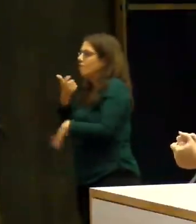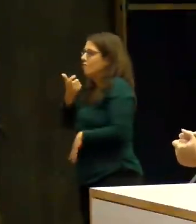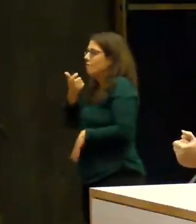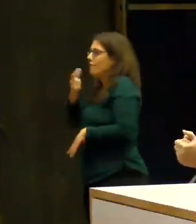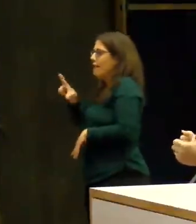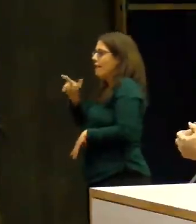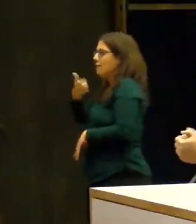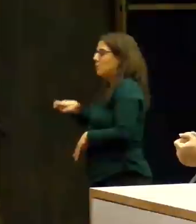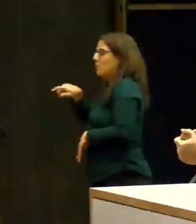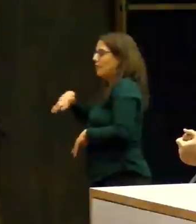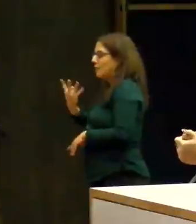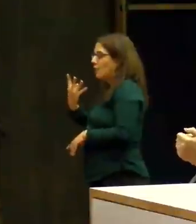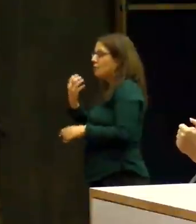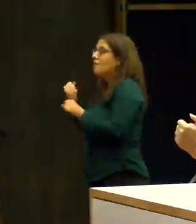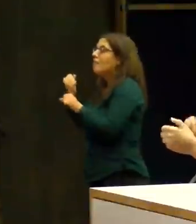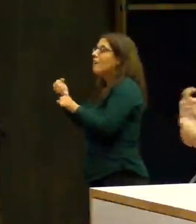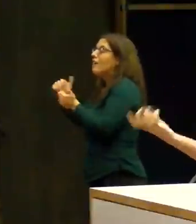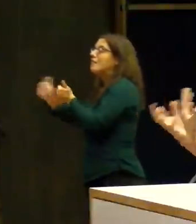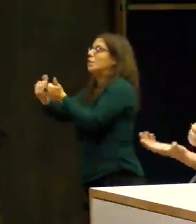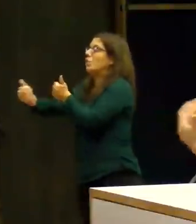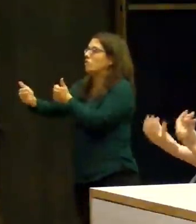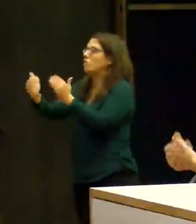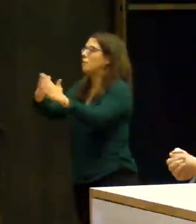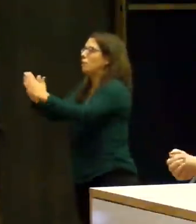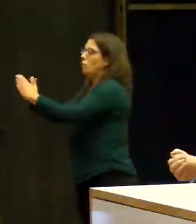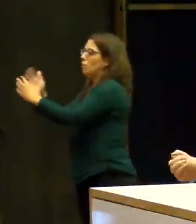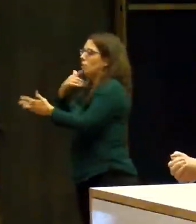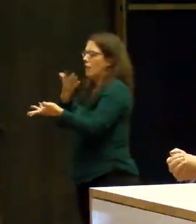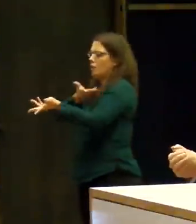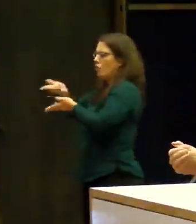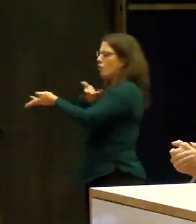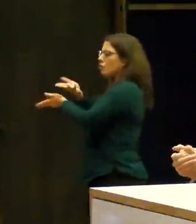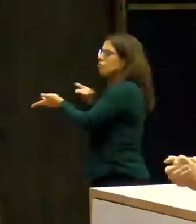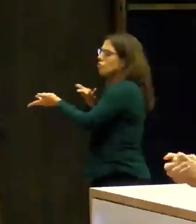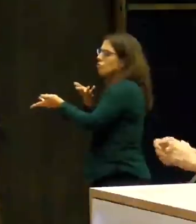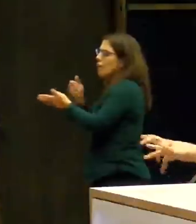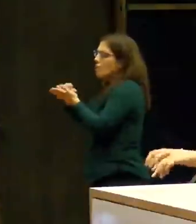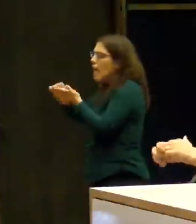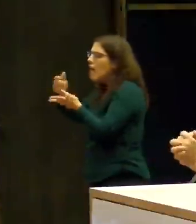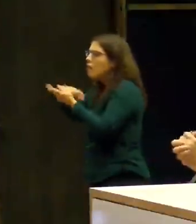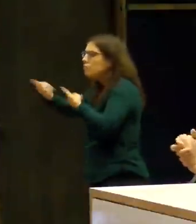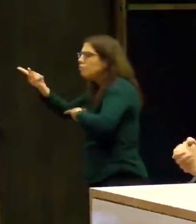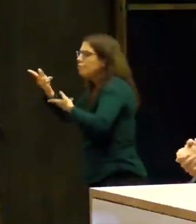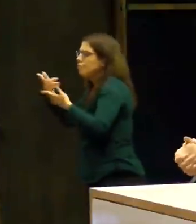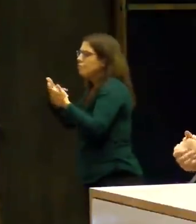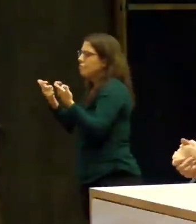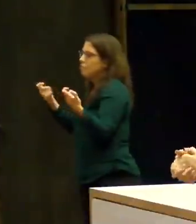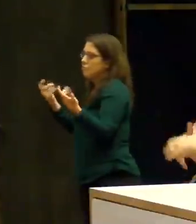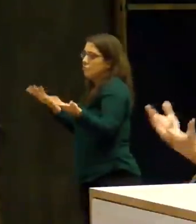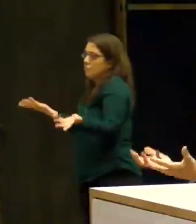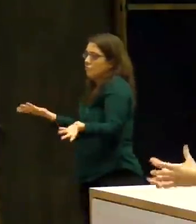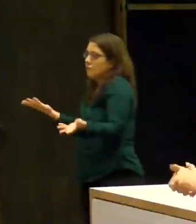association essentiellement en télétravail. C'est-à-dire que nos échanges se passent beaucoup par mail, par messagerie.